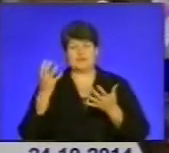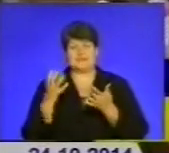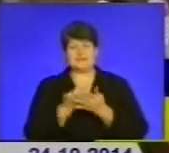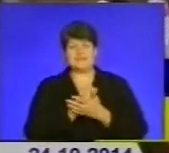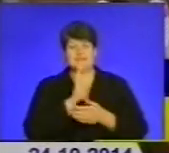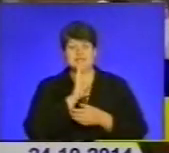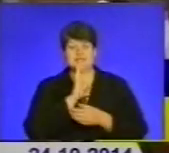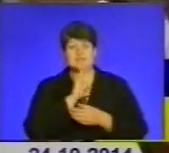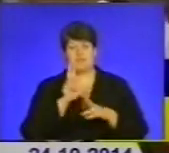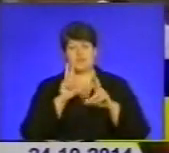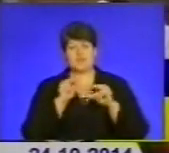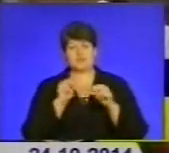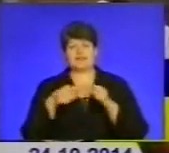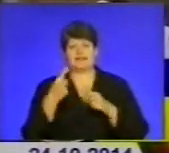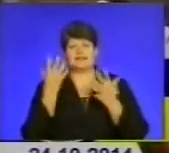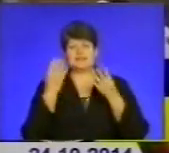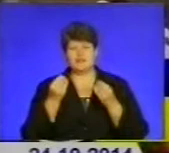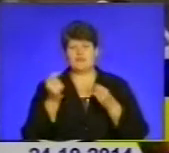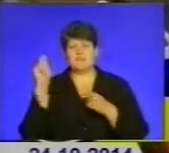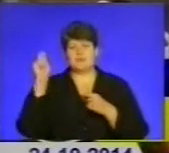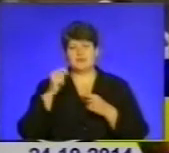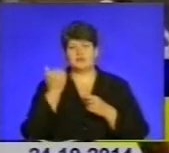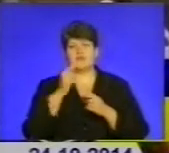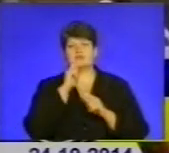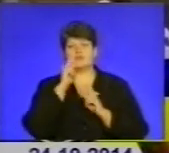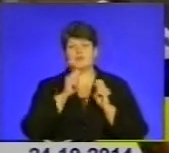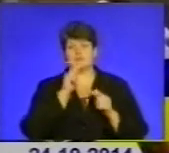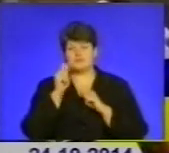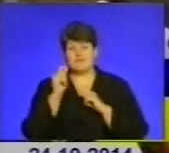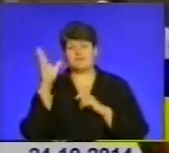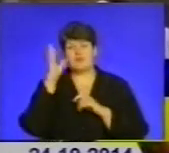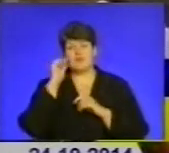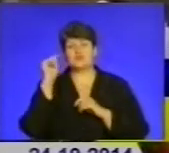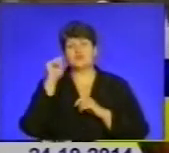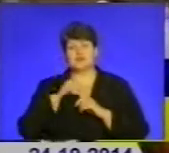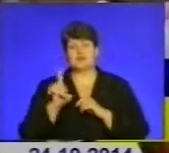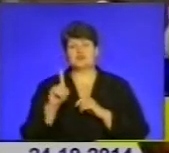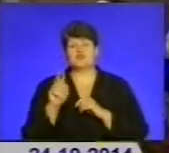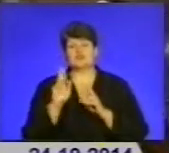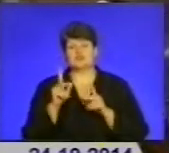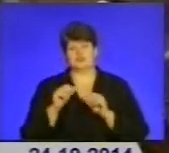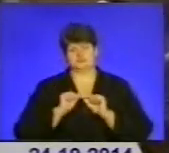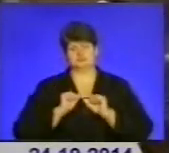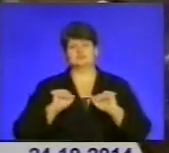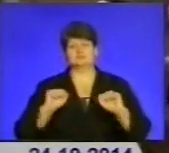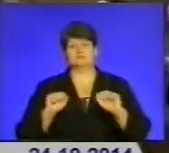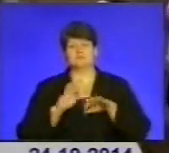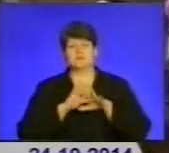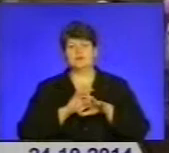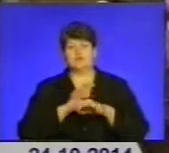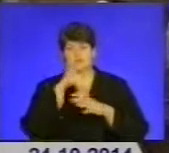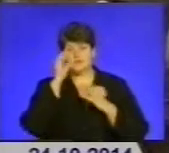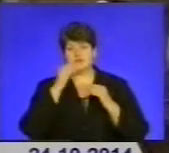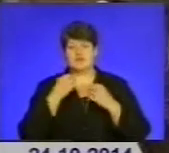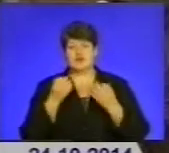пообіцяли через декілька днів приїхати до неї з гостинцями, тому що враховуючи те, як вона героїчно провела ту ніч, як